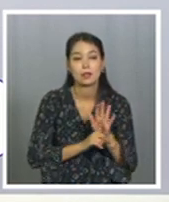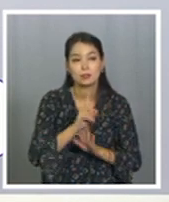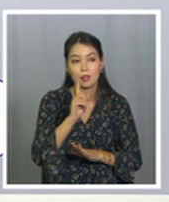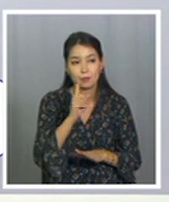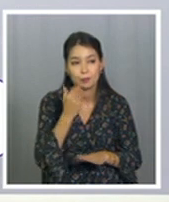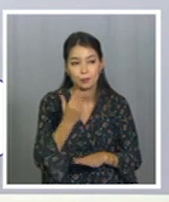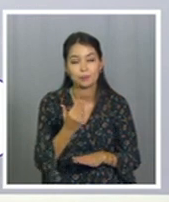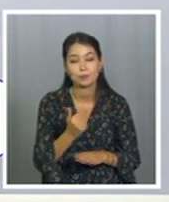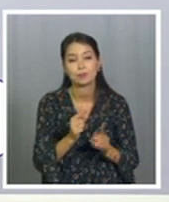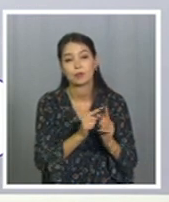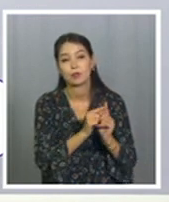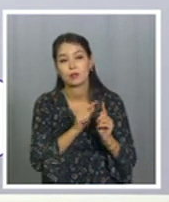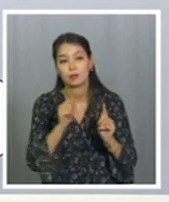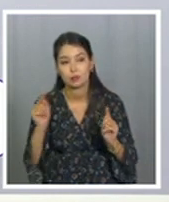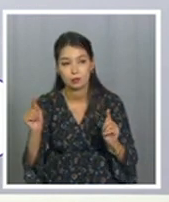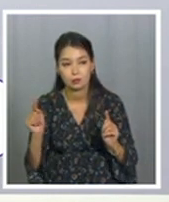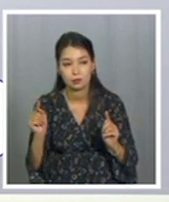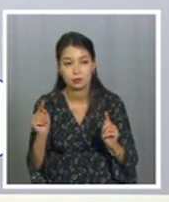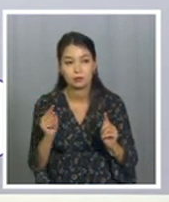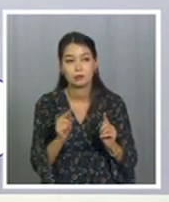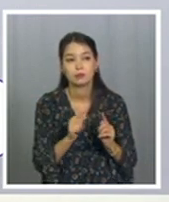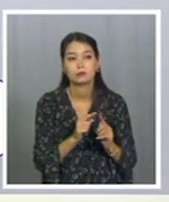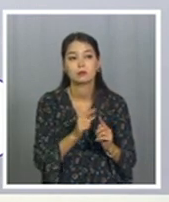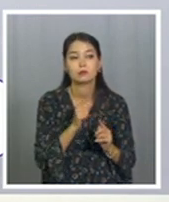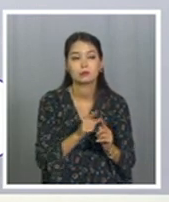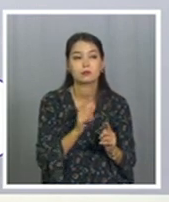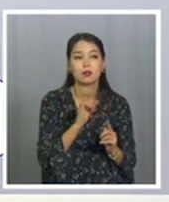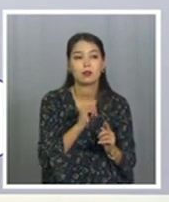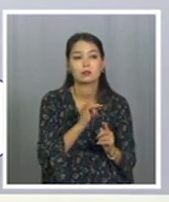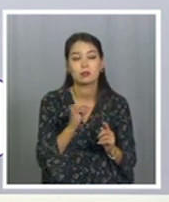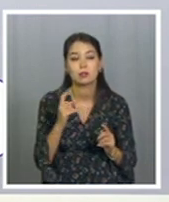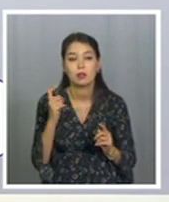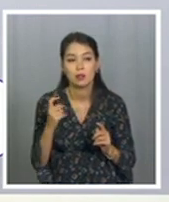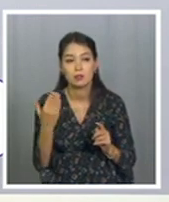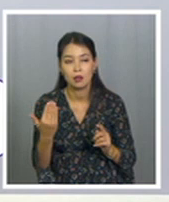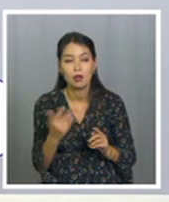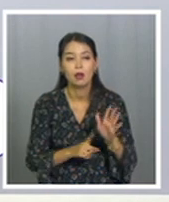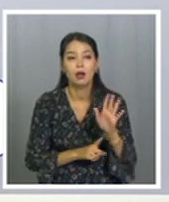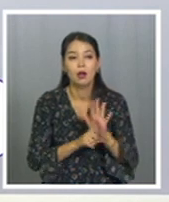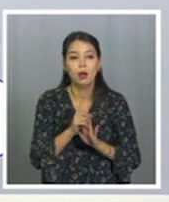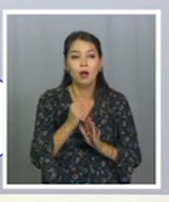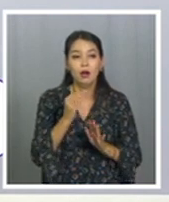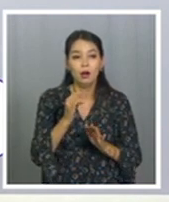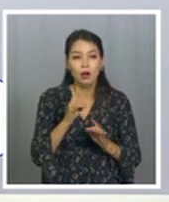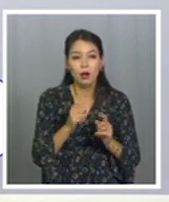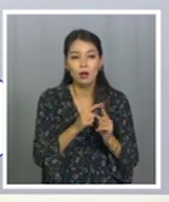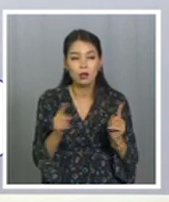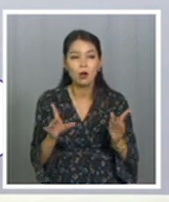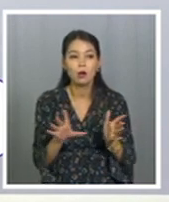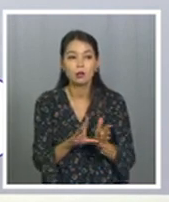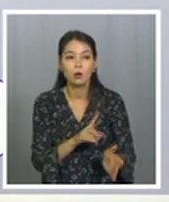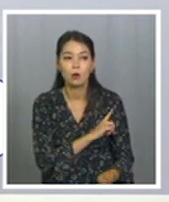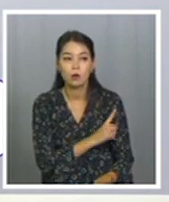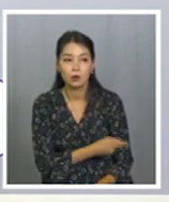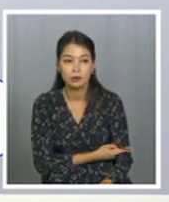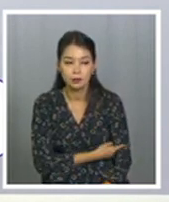оңға қарай аламыз, яғни міне OX өсінің бойымен аламыз. Және бастапқы фазада тоқ күші бар деп есептейік, яғни